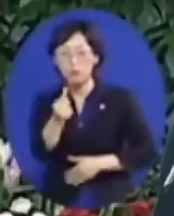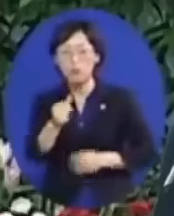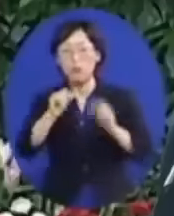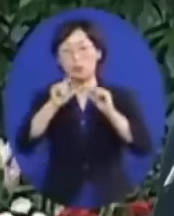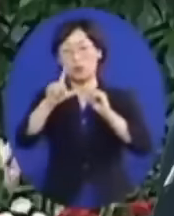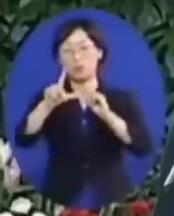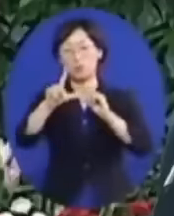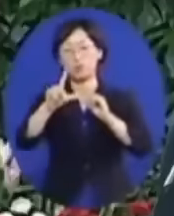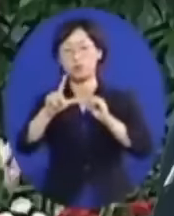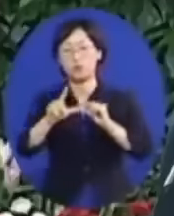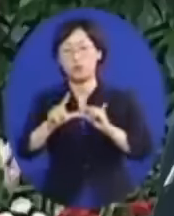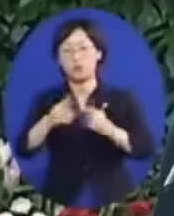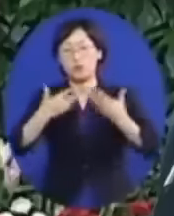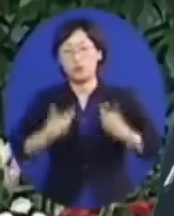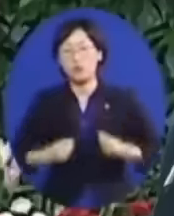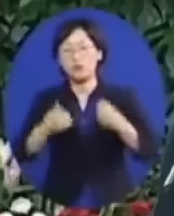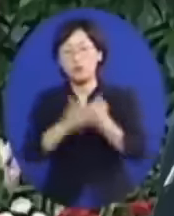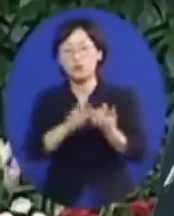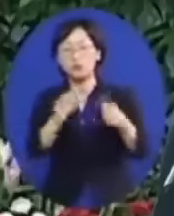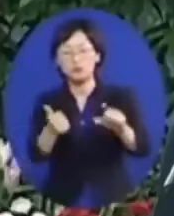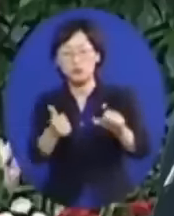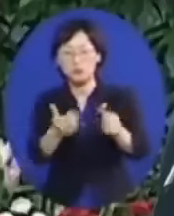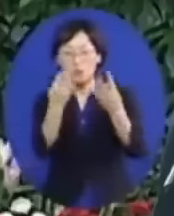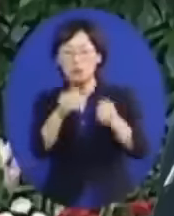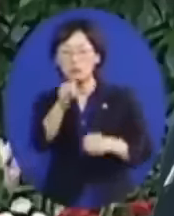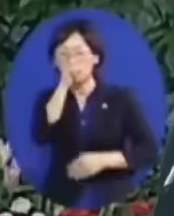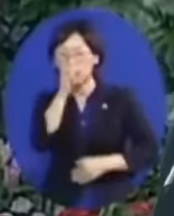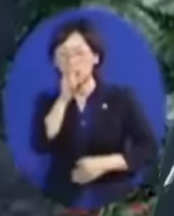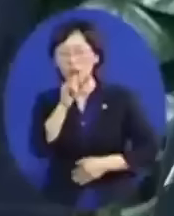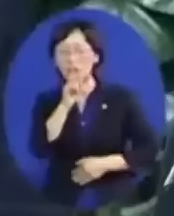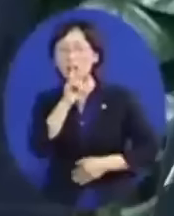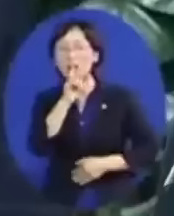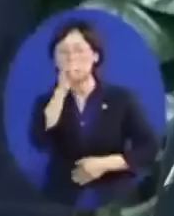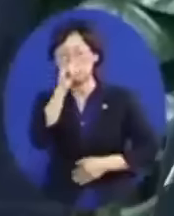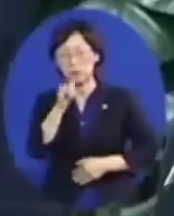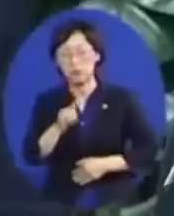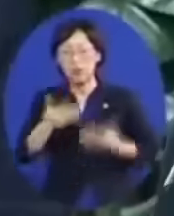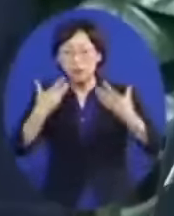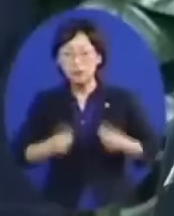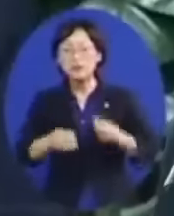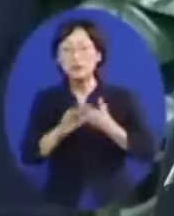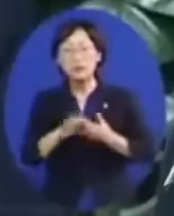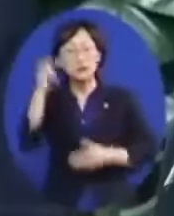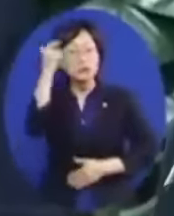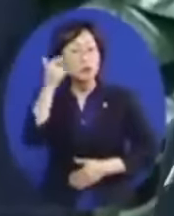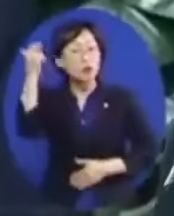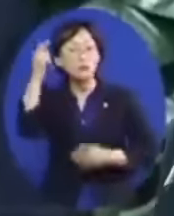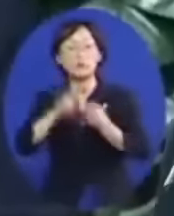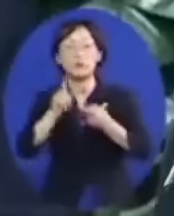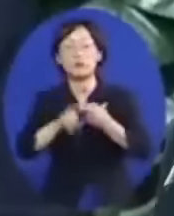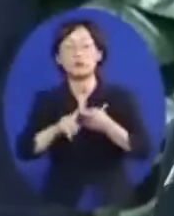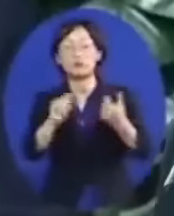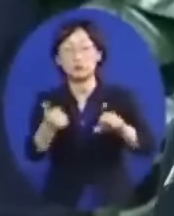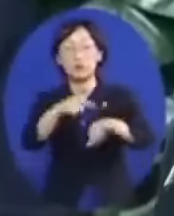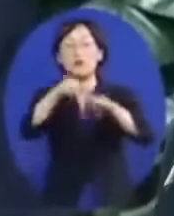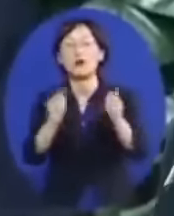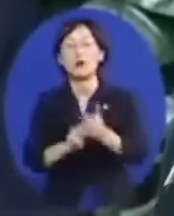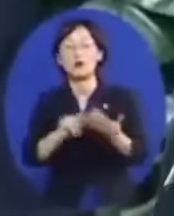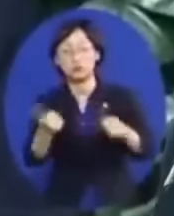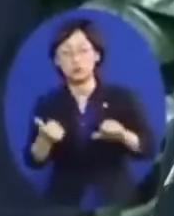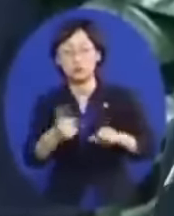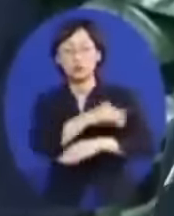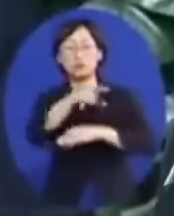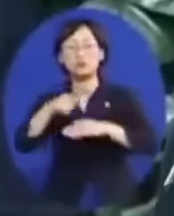대다수가 절망해서 죽은 경우였다고 말한 것입니다. 낙심하면 영적으로 죽고 마음도 죽고